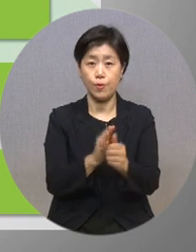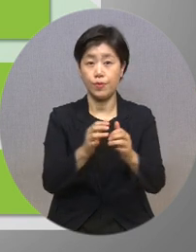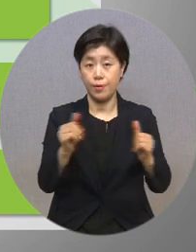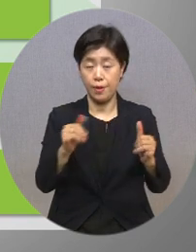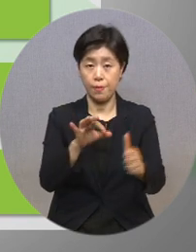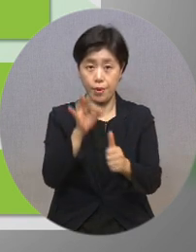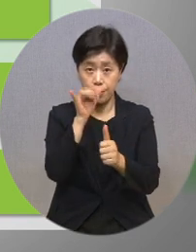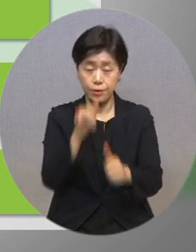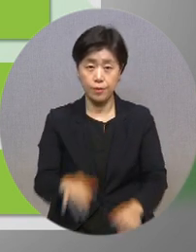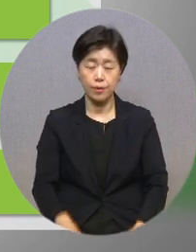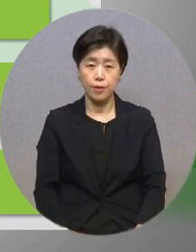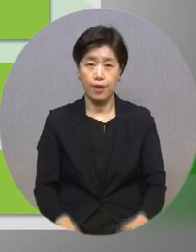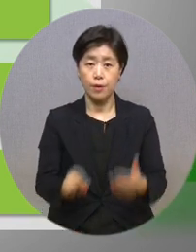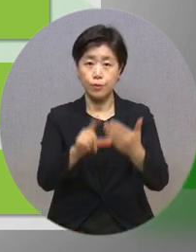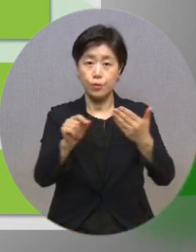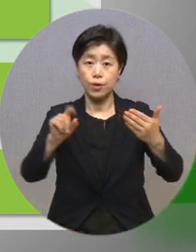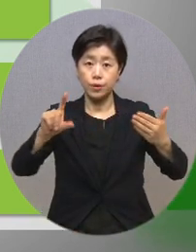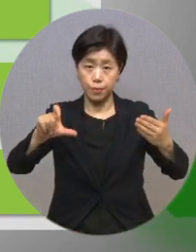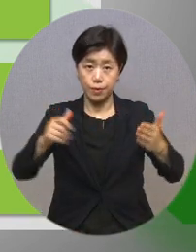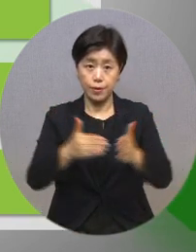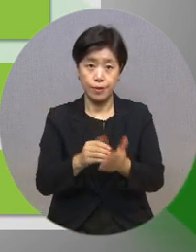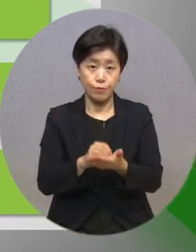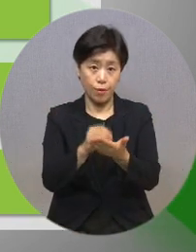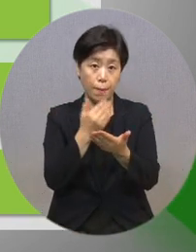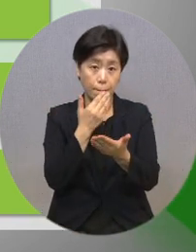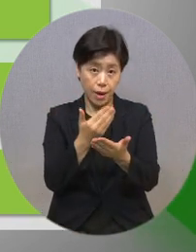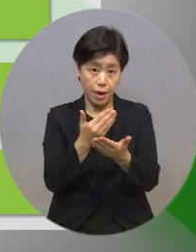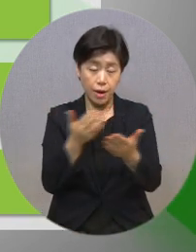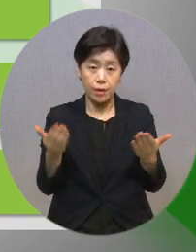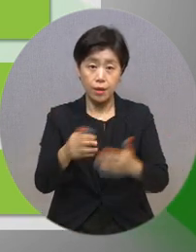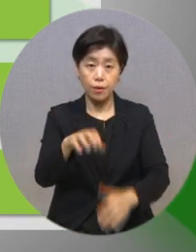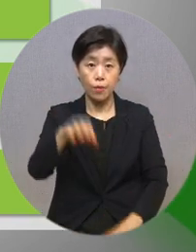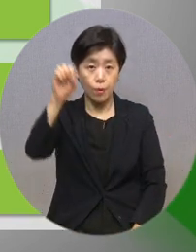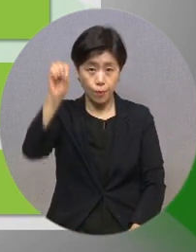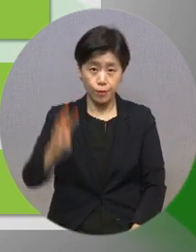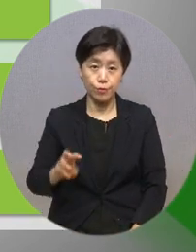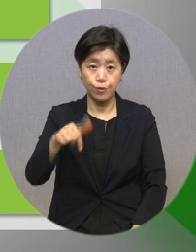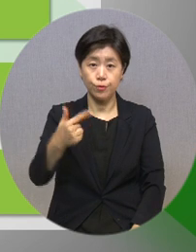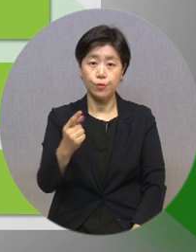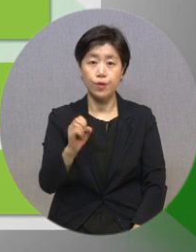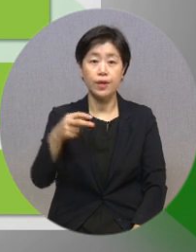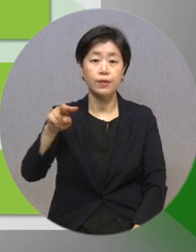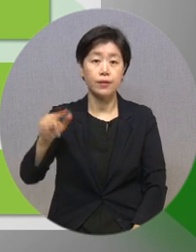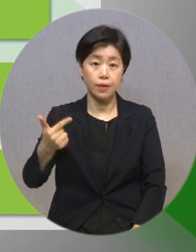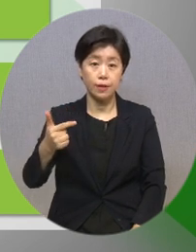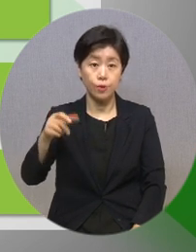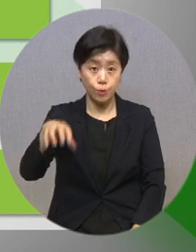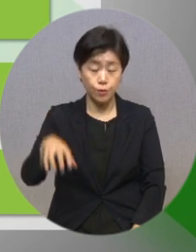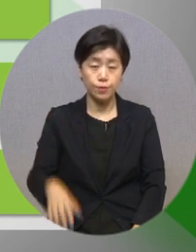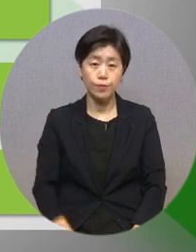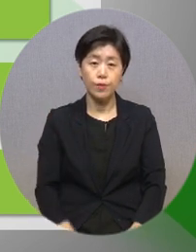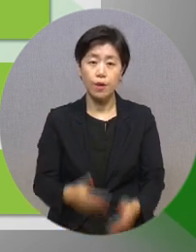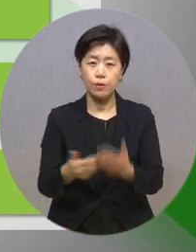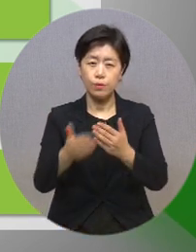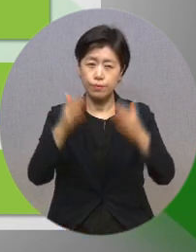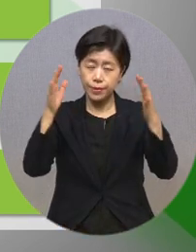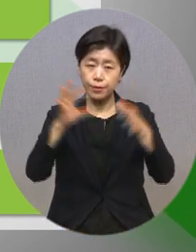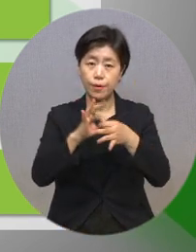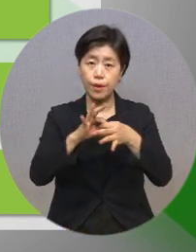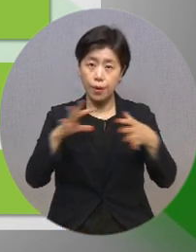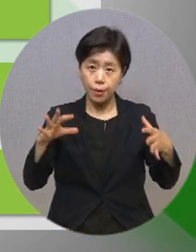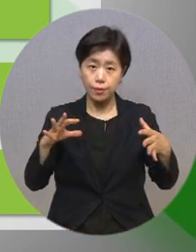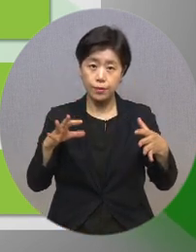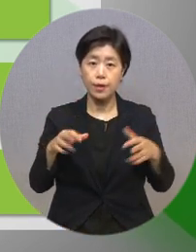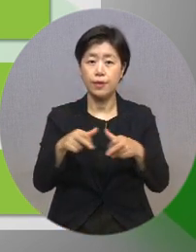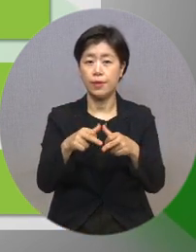마감일은 9월 15일까지며 근무지는 광주시 광산구입니다. 경력과 학력은 무관하며 장애인만